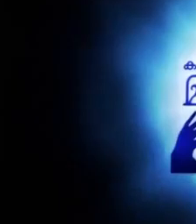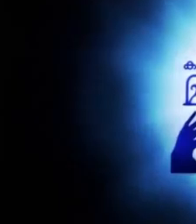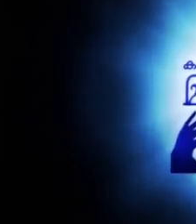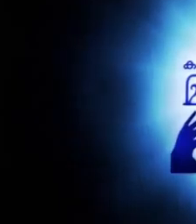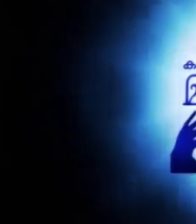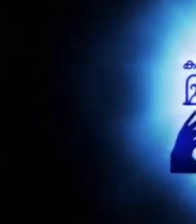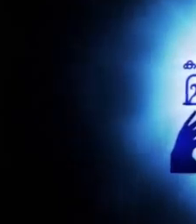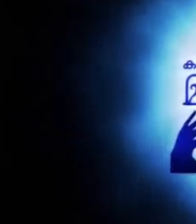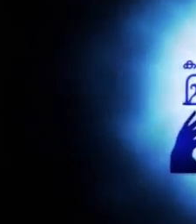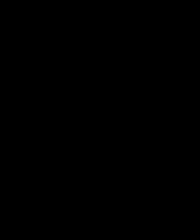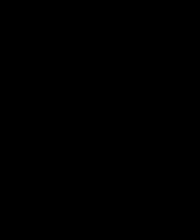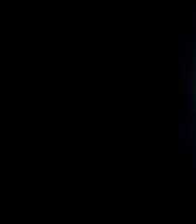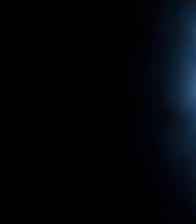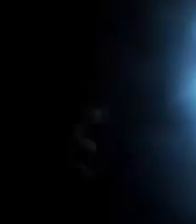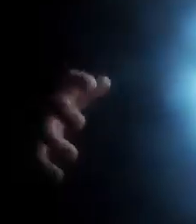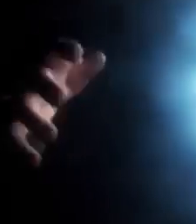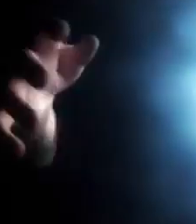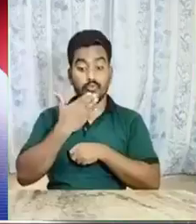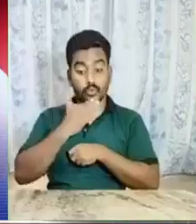രജിസ്റ്റർ ചെയ്ത കേരളീയരിൽ